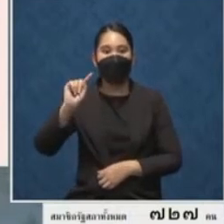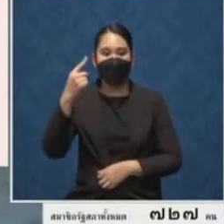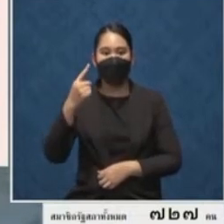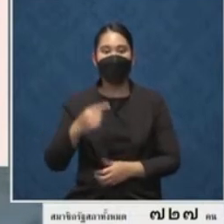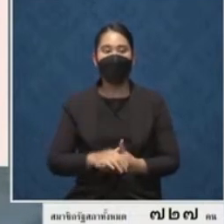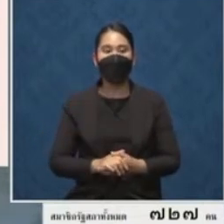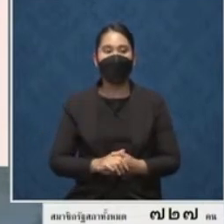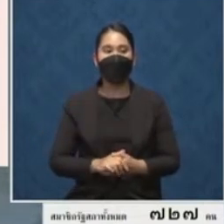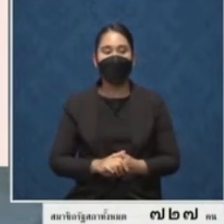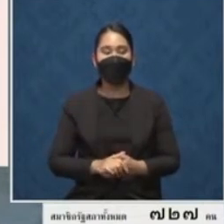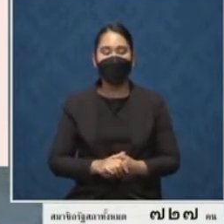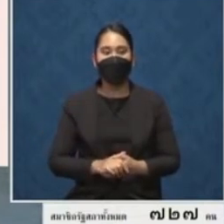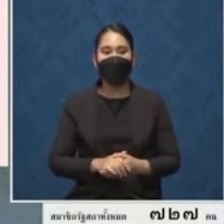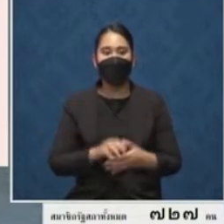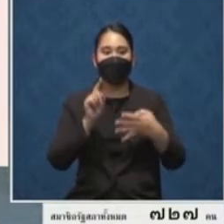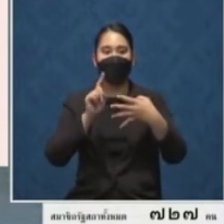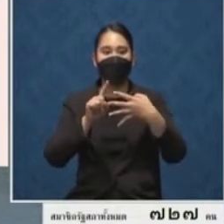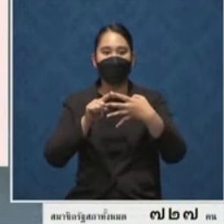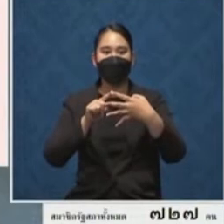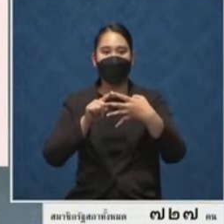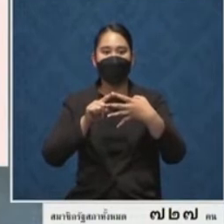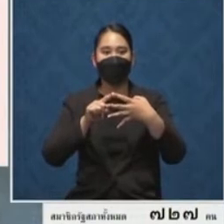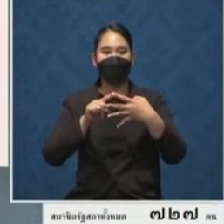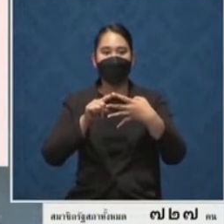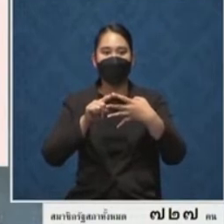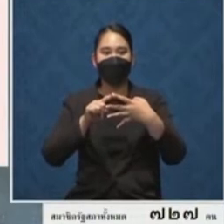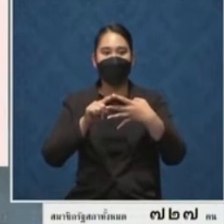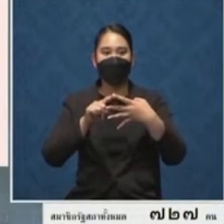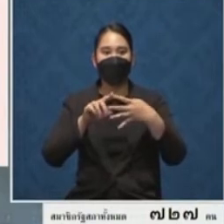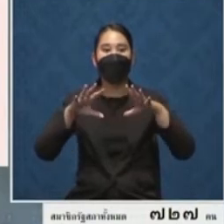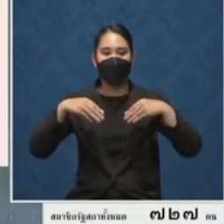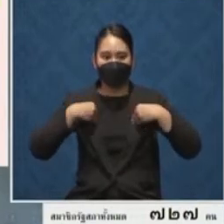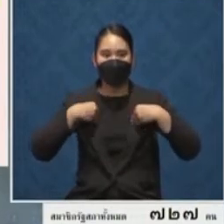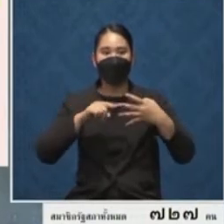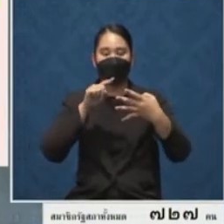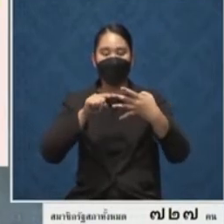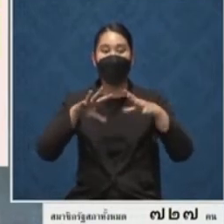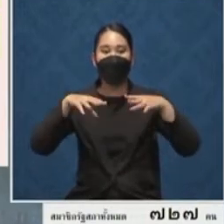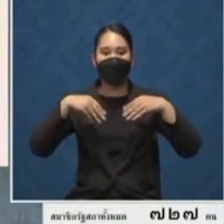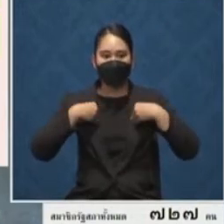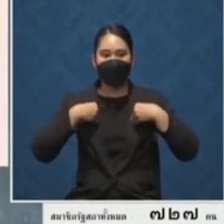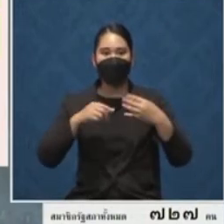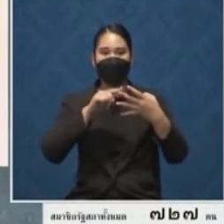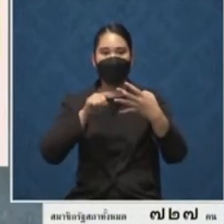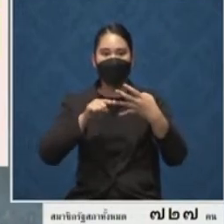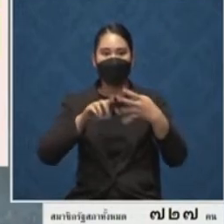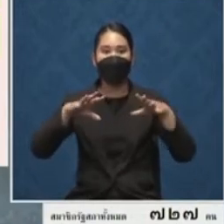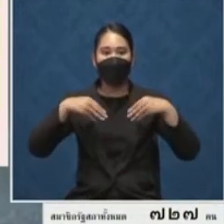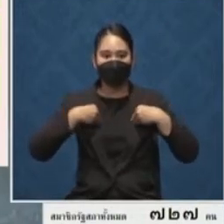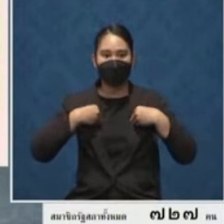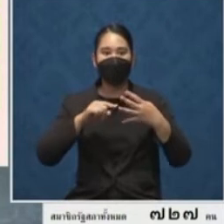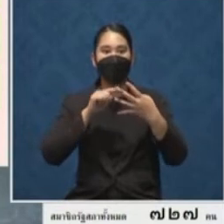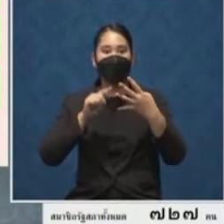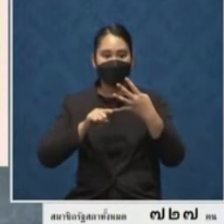ฒน์เตชะโสพลมณี 1รับหลักการ2รับหลักการ3รับหลักการ4